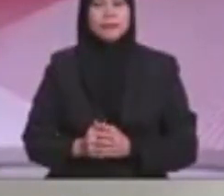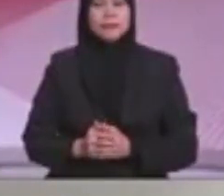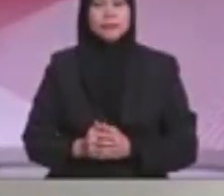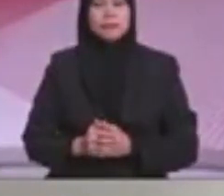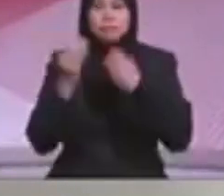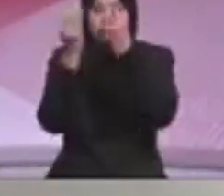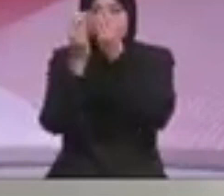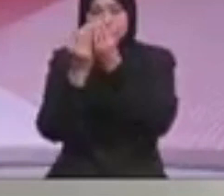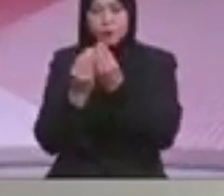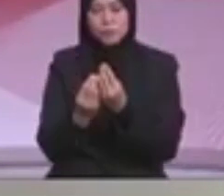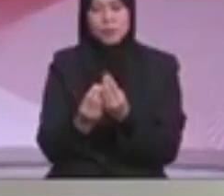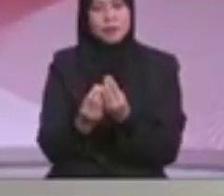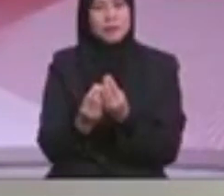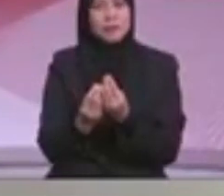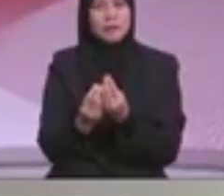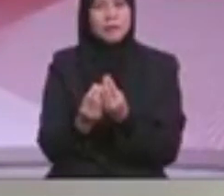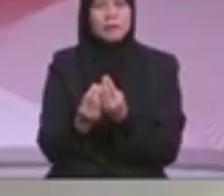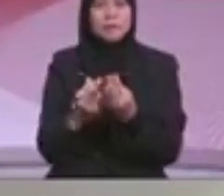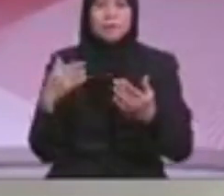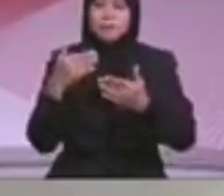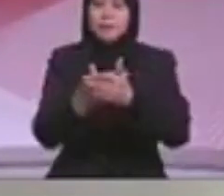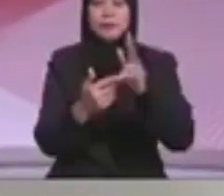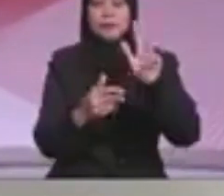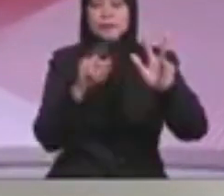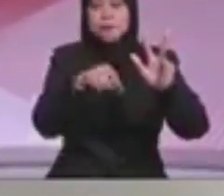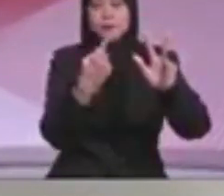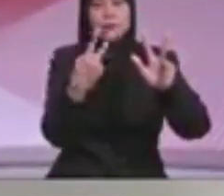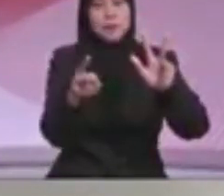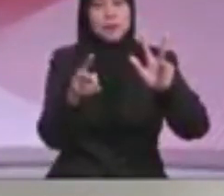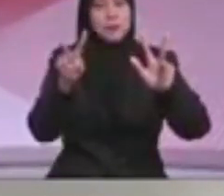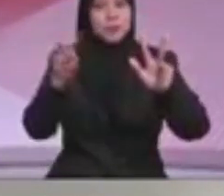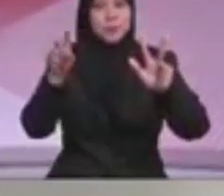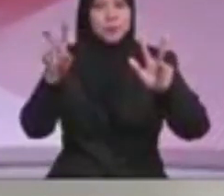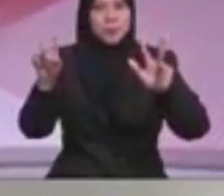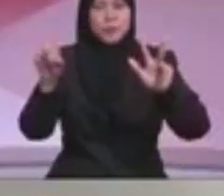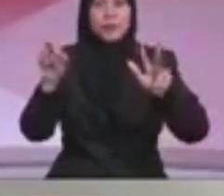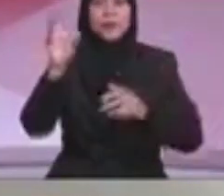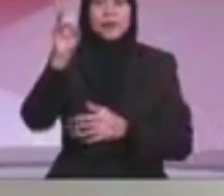Secara kumulatif sehingga 3 Disember 2020, sebanyak